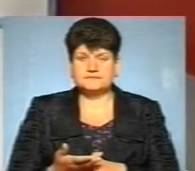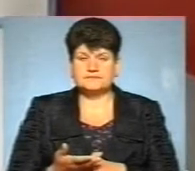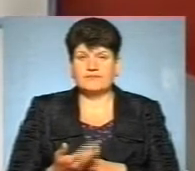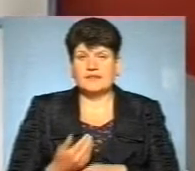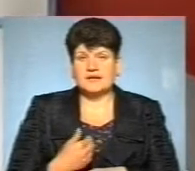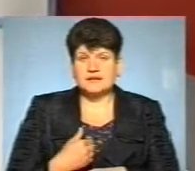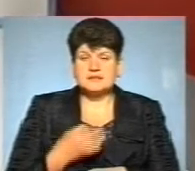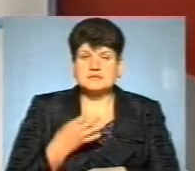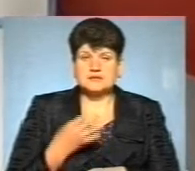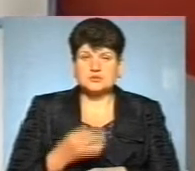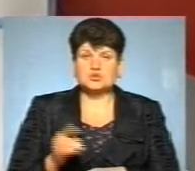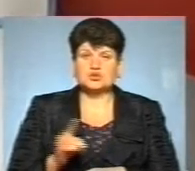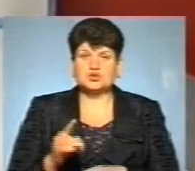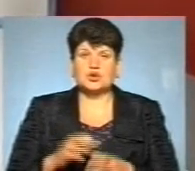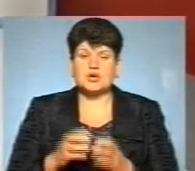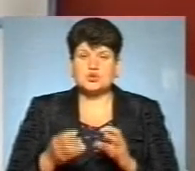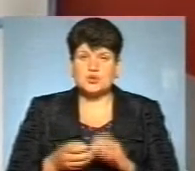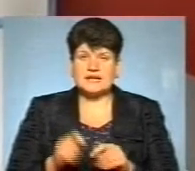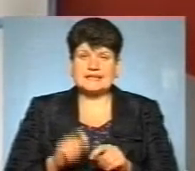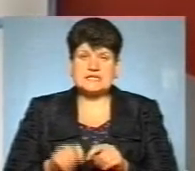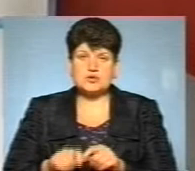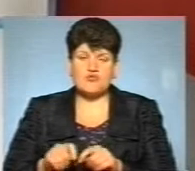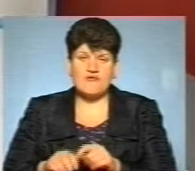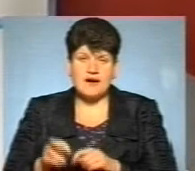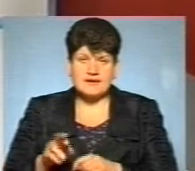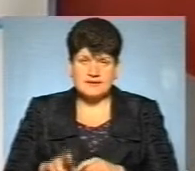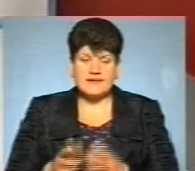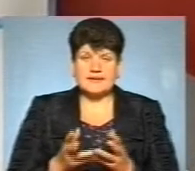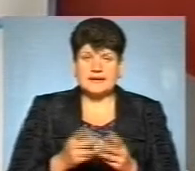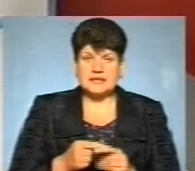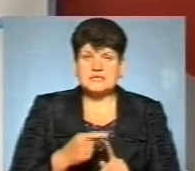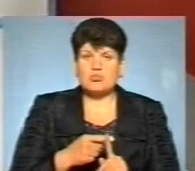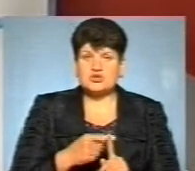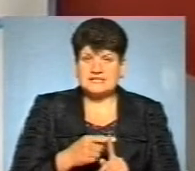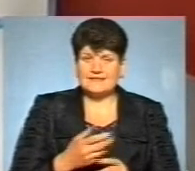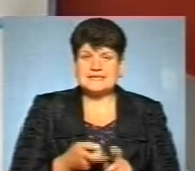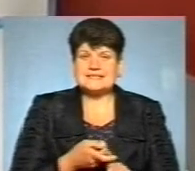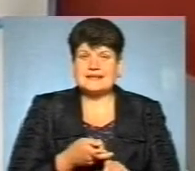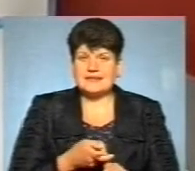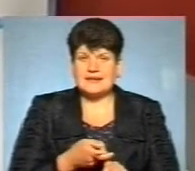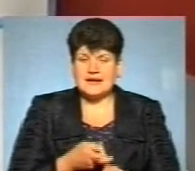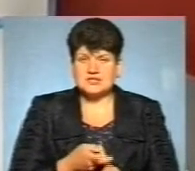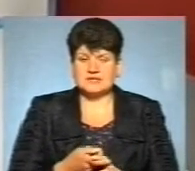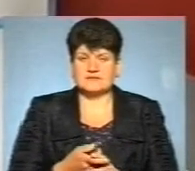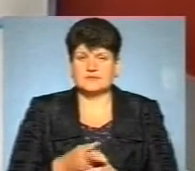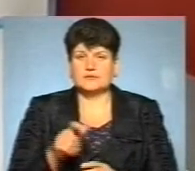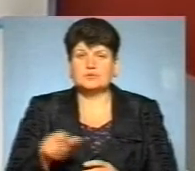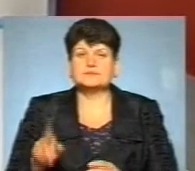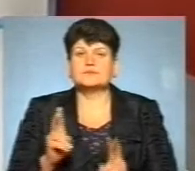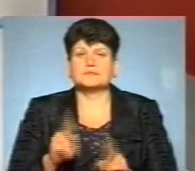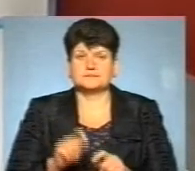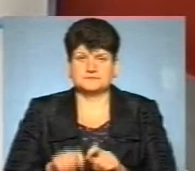Я скажу, що результат тестування, тобто кількість позитивних, вона залежить від контингентів, які